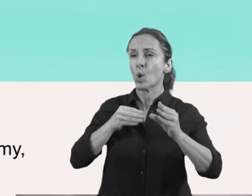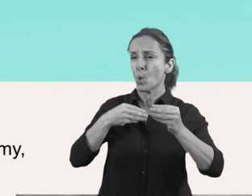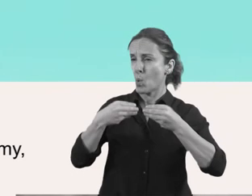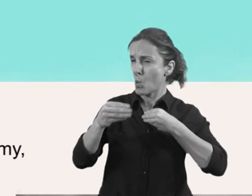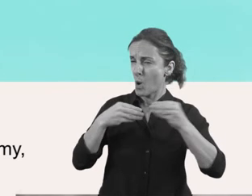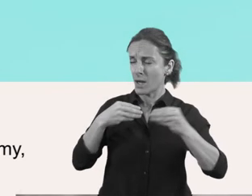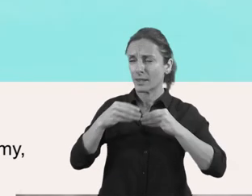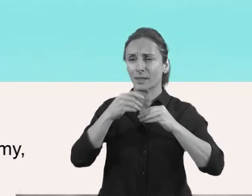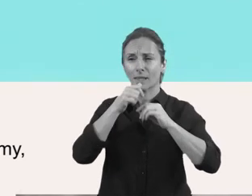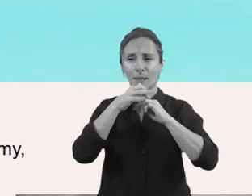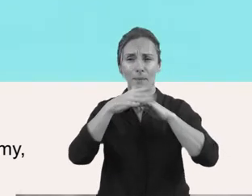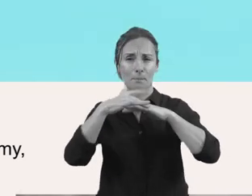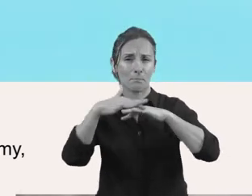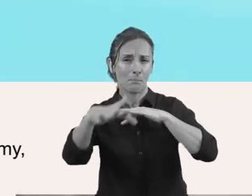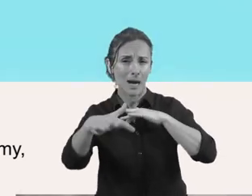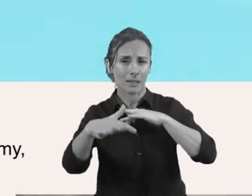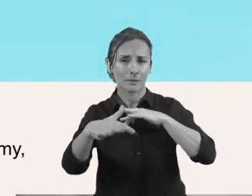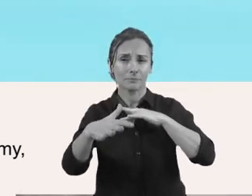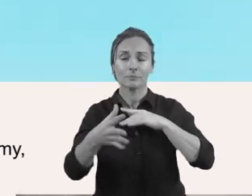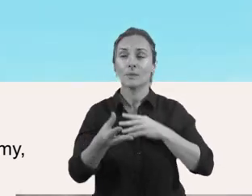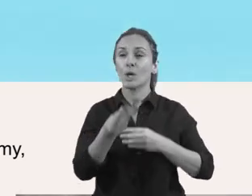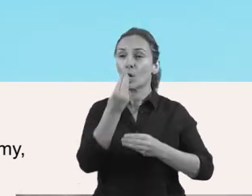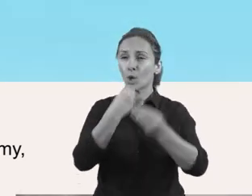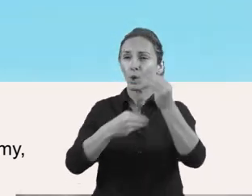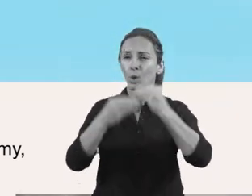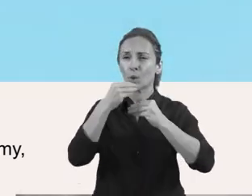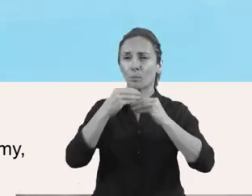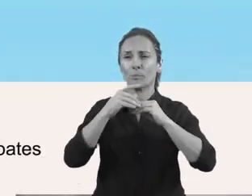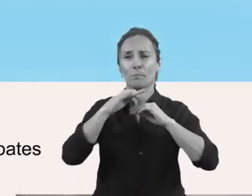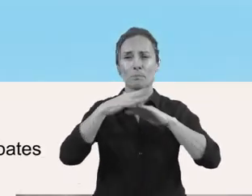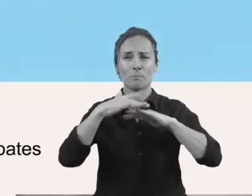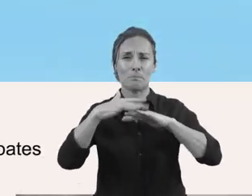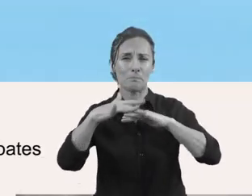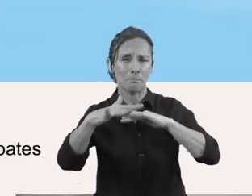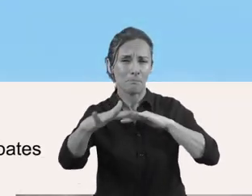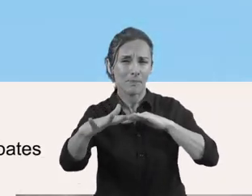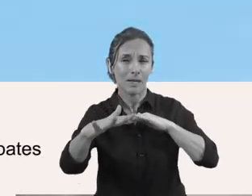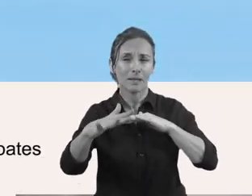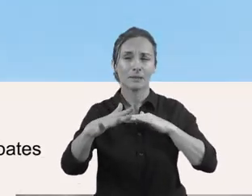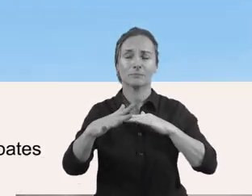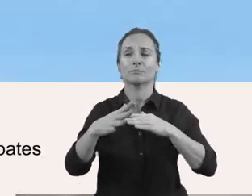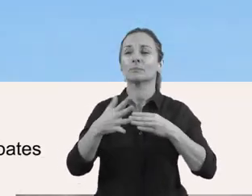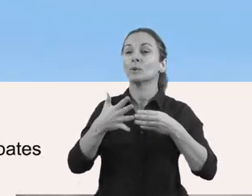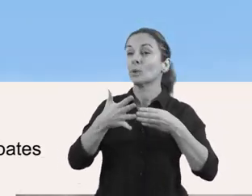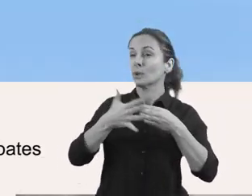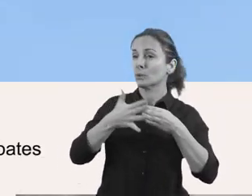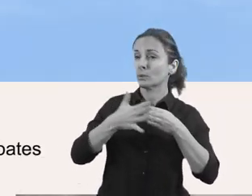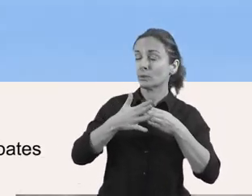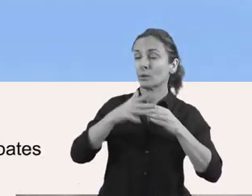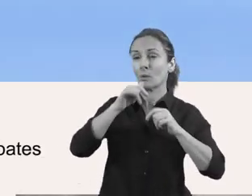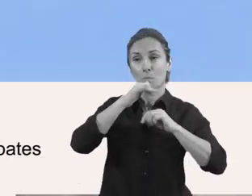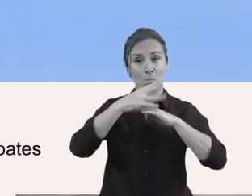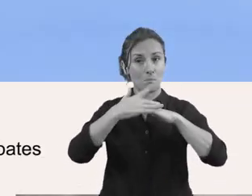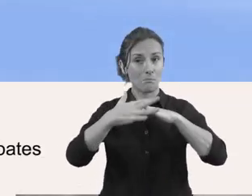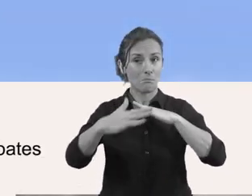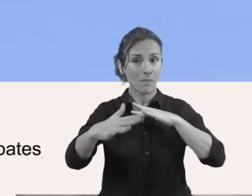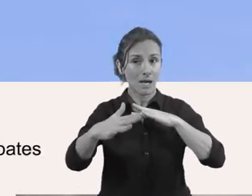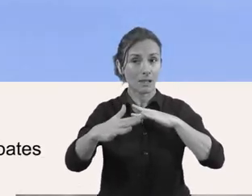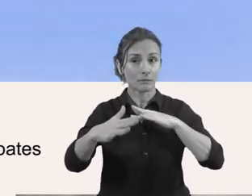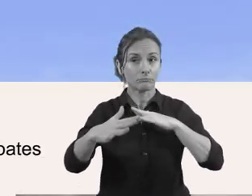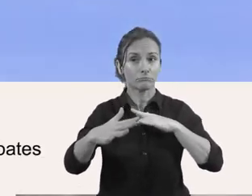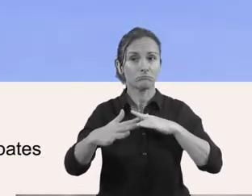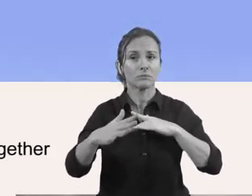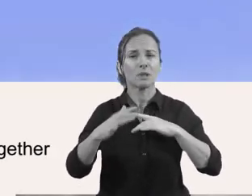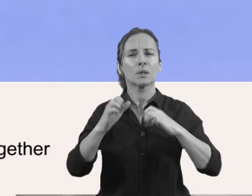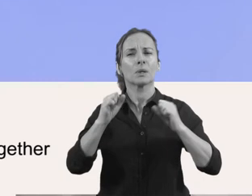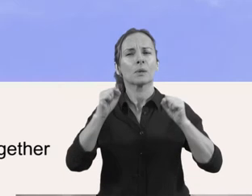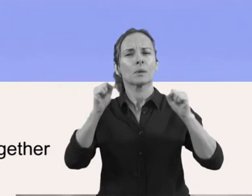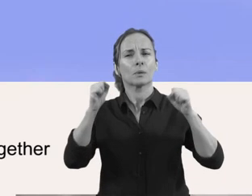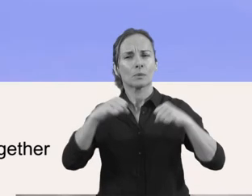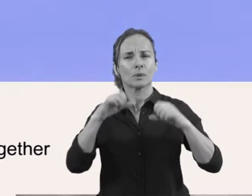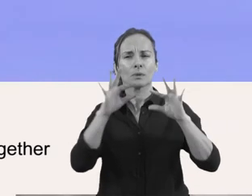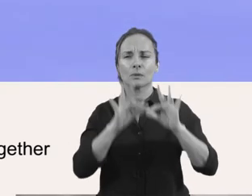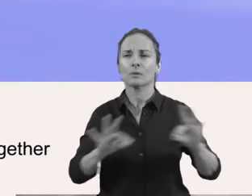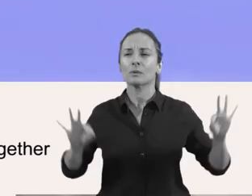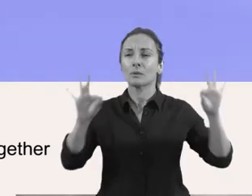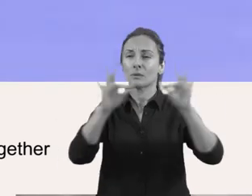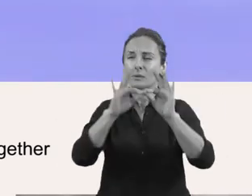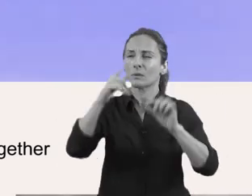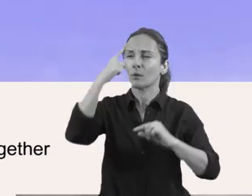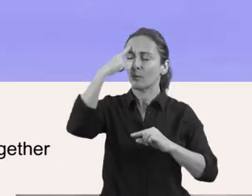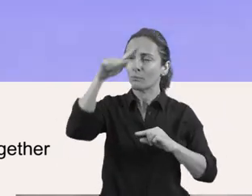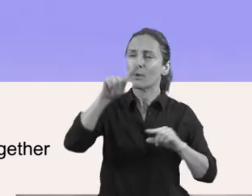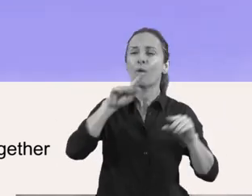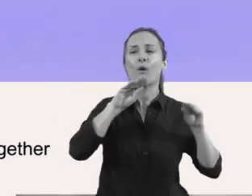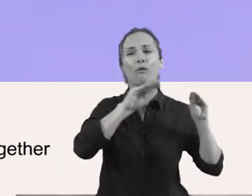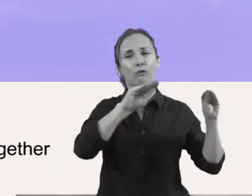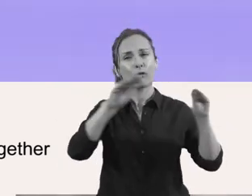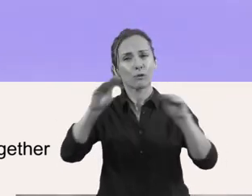Acostar el patrimoni marítim, la gastronomia marinera, debats entorn a la sostenibilitat i la biodiversitat i els valors associats